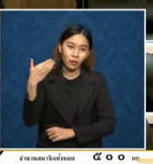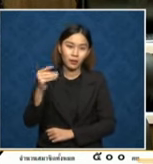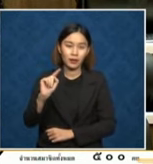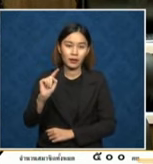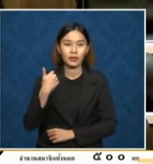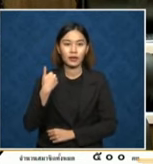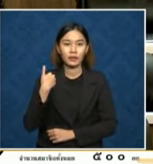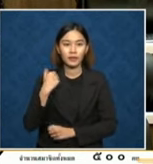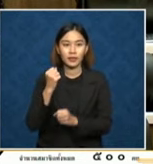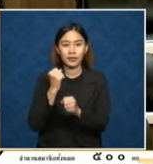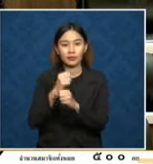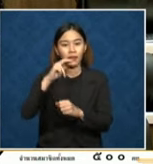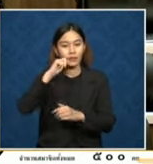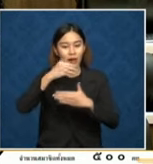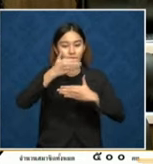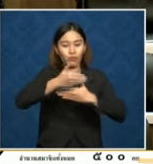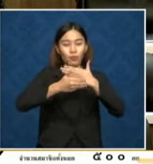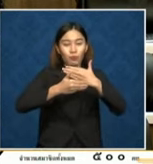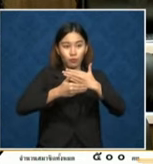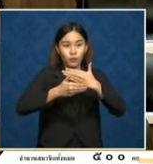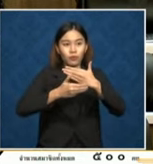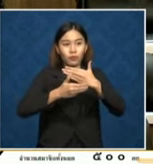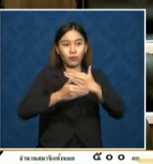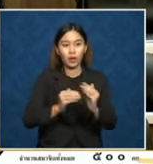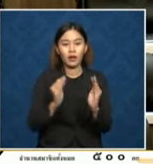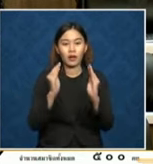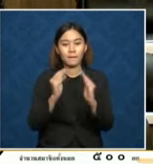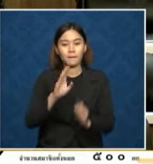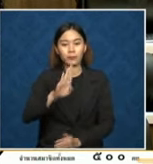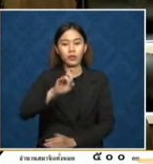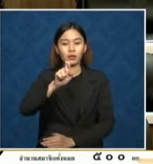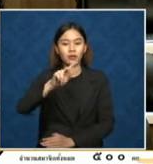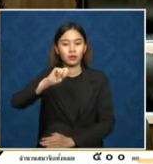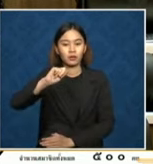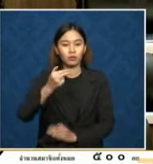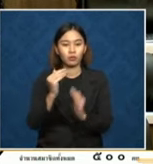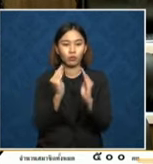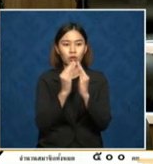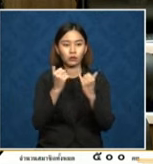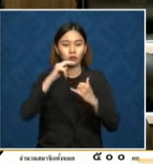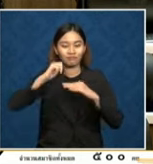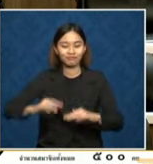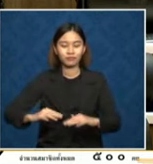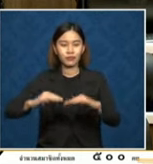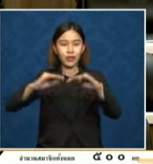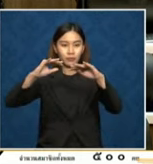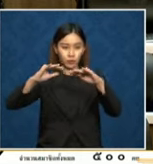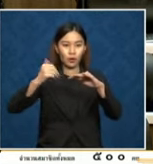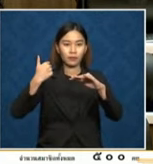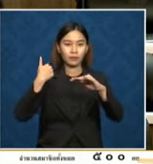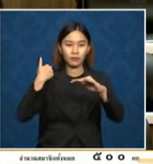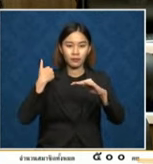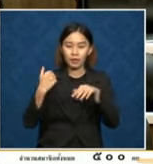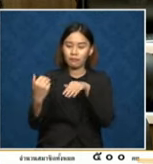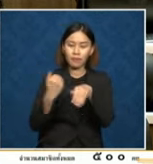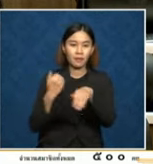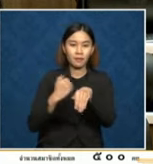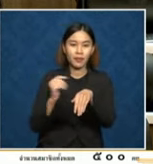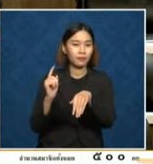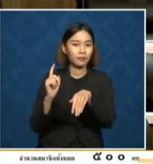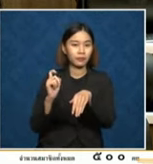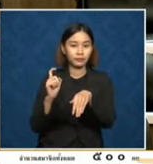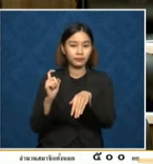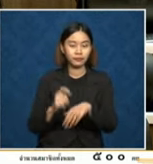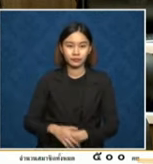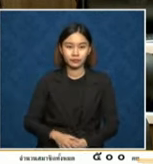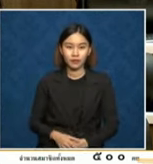การสร้างเขื่อนกักเก็บน้ำของบึงบัวทำให้เส้นทางดังกล่าวเนี่ยถูกน้ำท่วมไปไม่สามารถสัญจรได้อีกต่อไปครับ